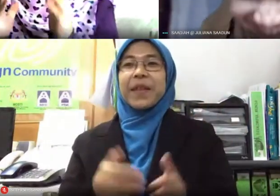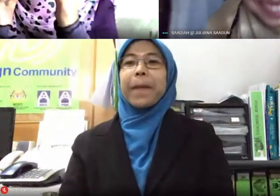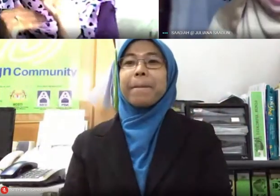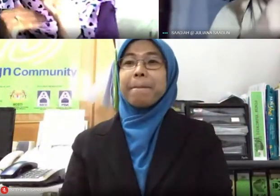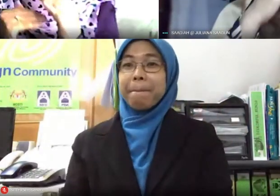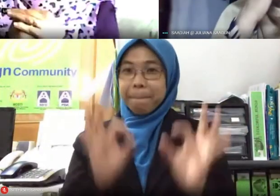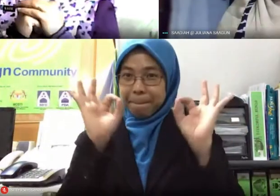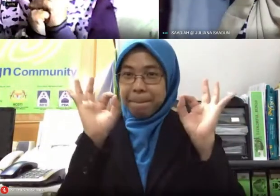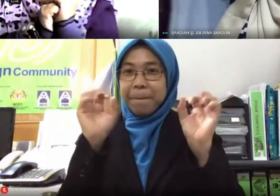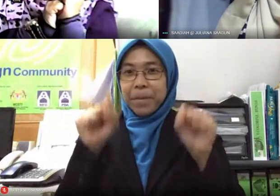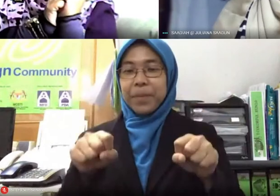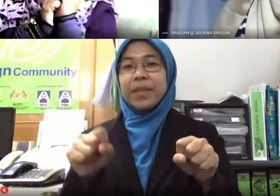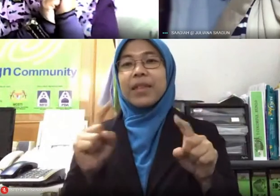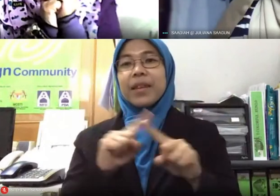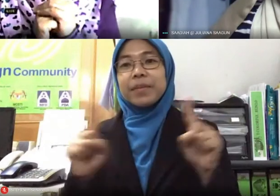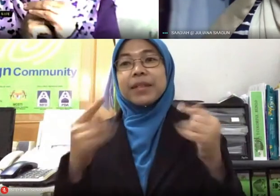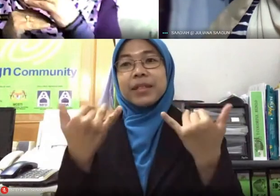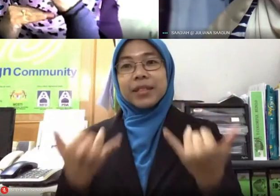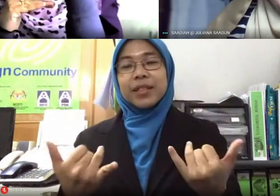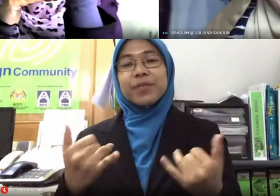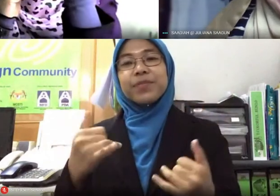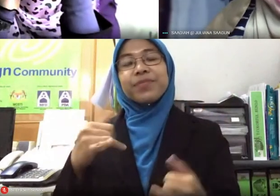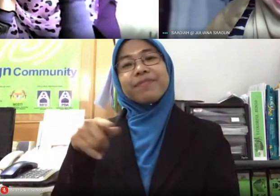Boleh, cumanya apa ni Puan Ju, kena